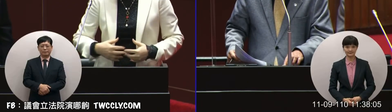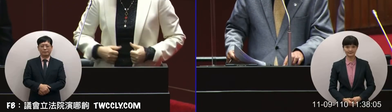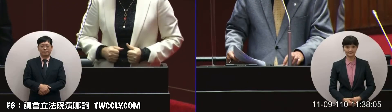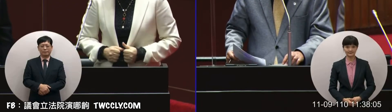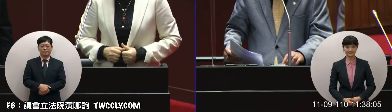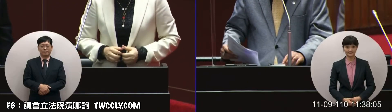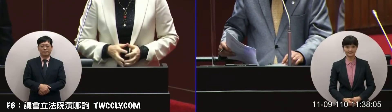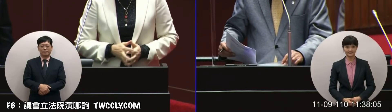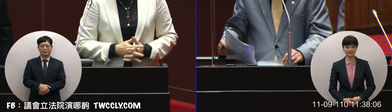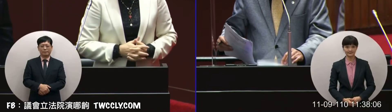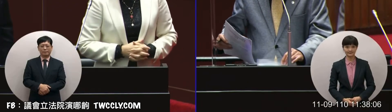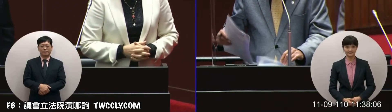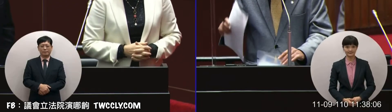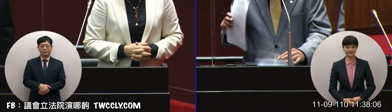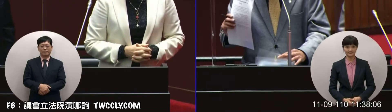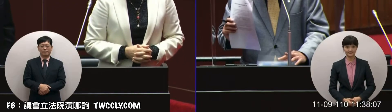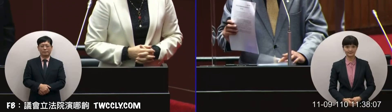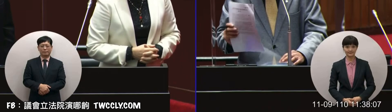謝謝